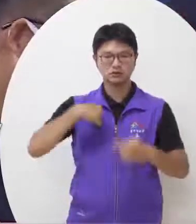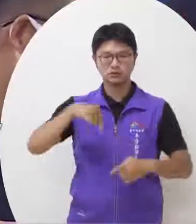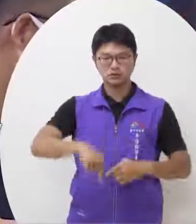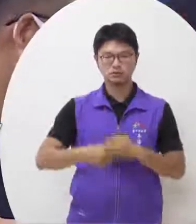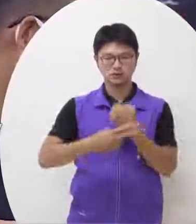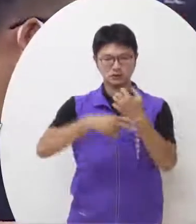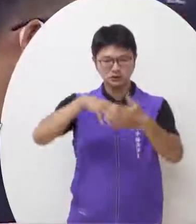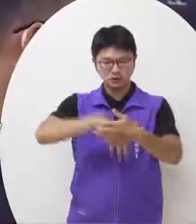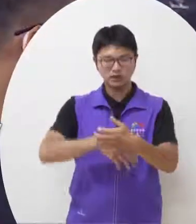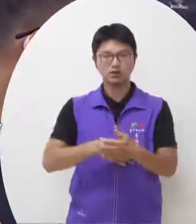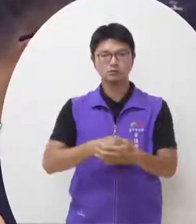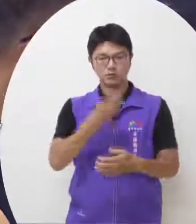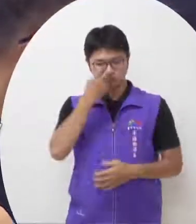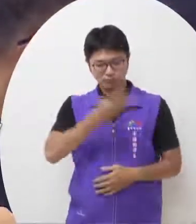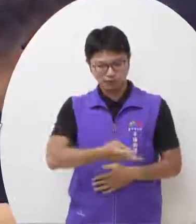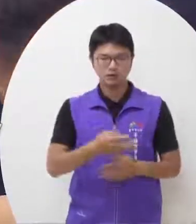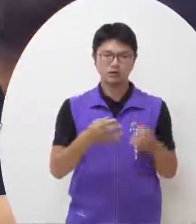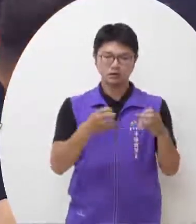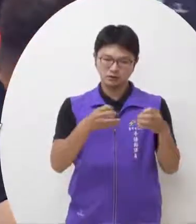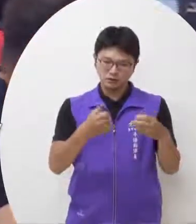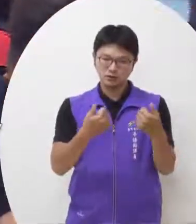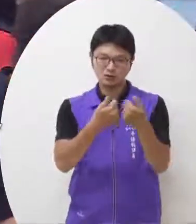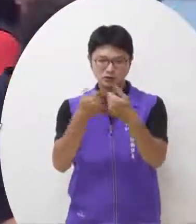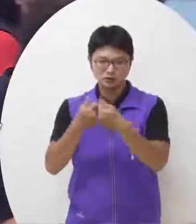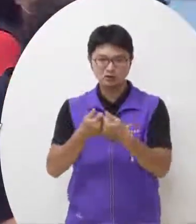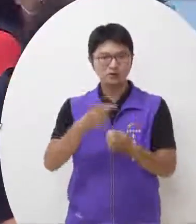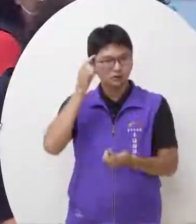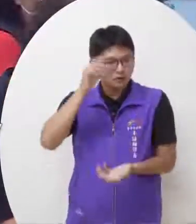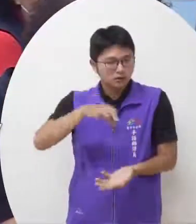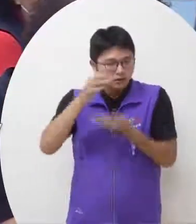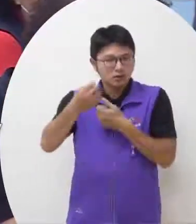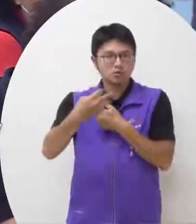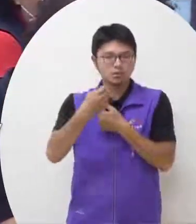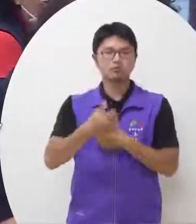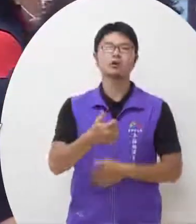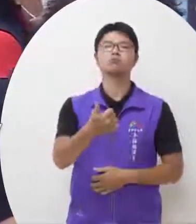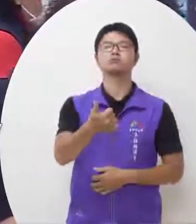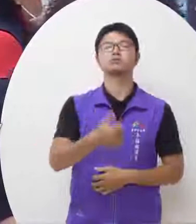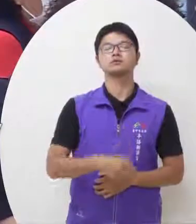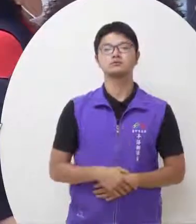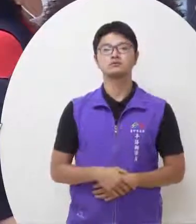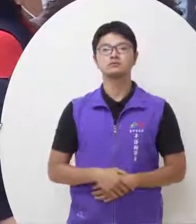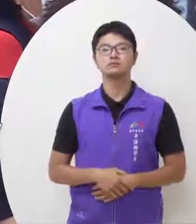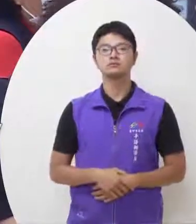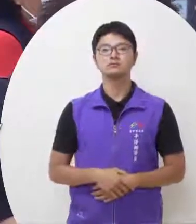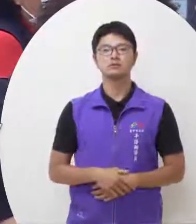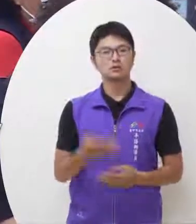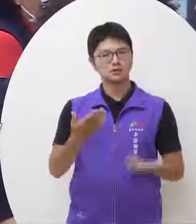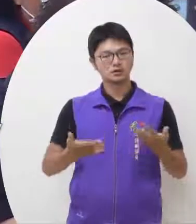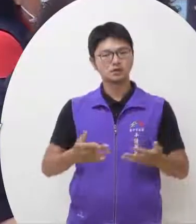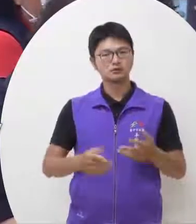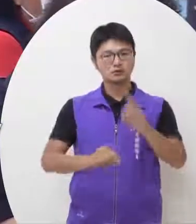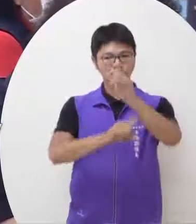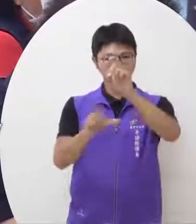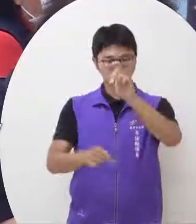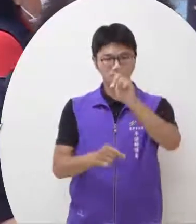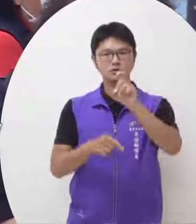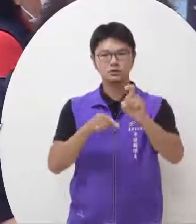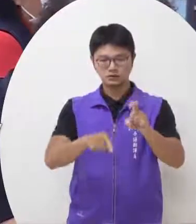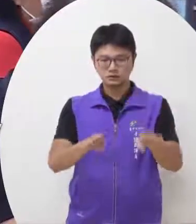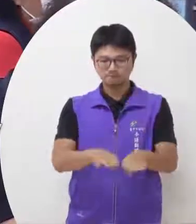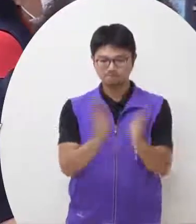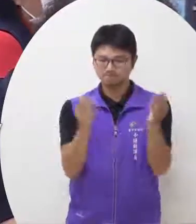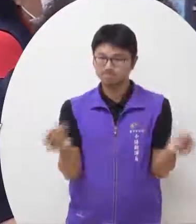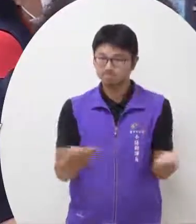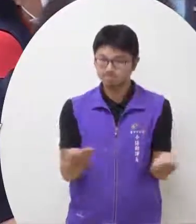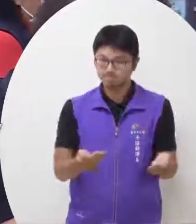勘协调，提出建言怎么做。那现在大概下个月我们就可以动工施作，